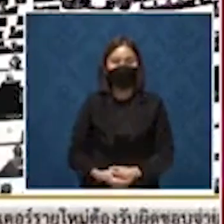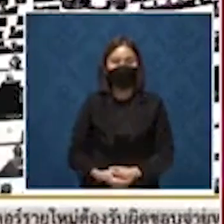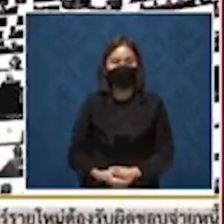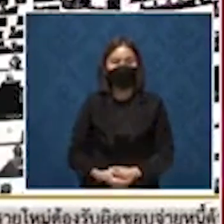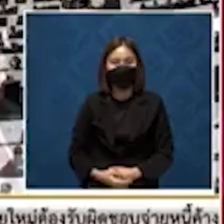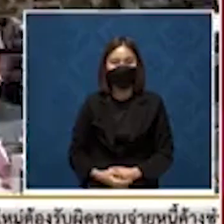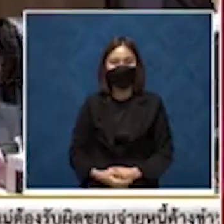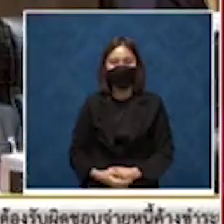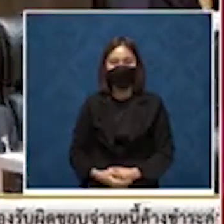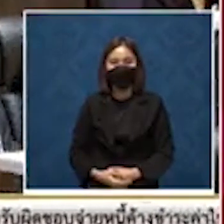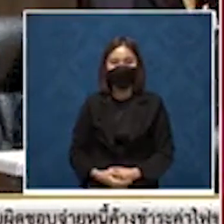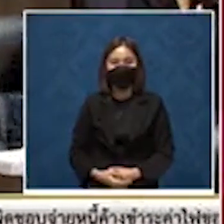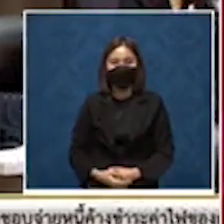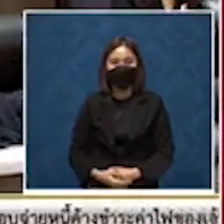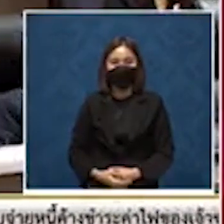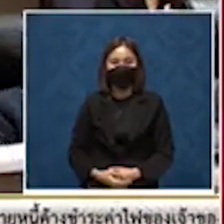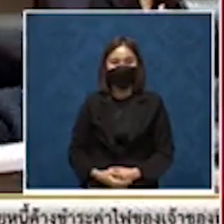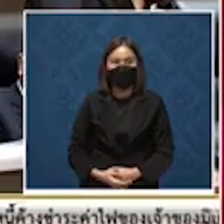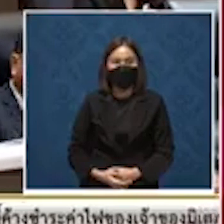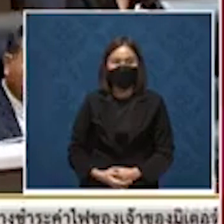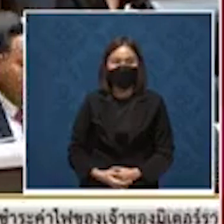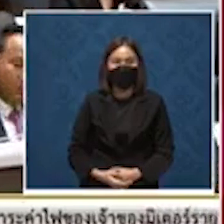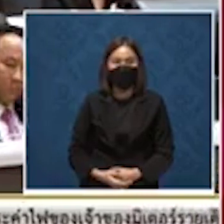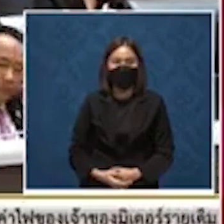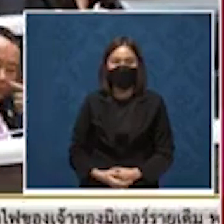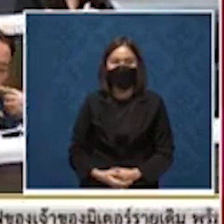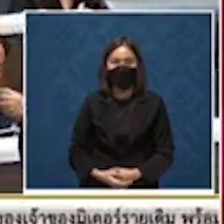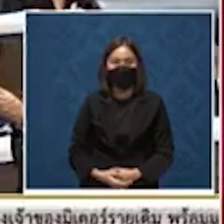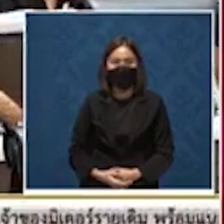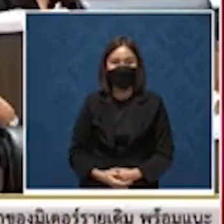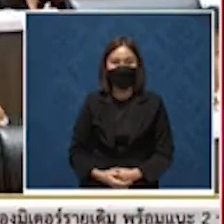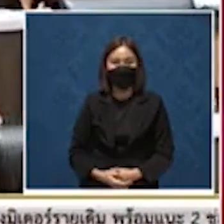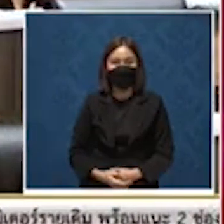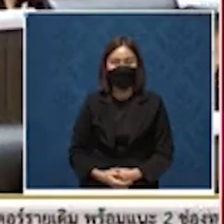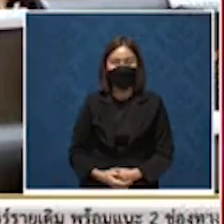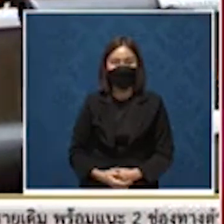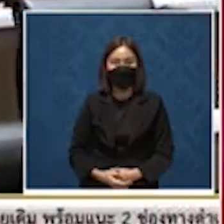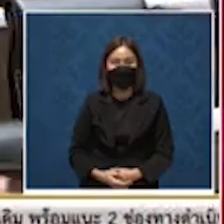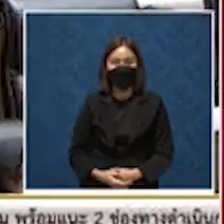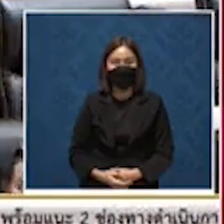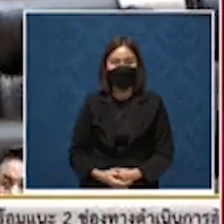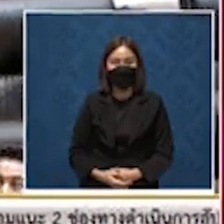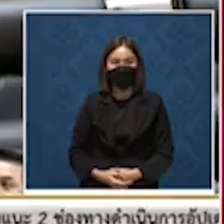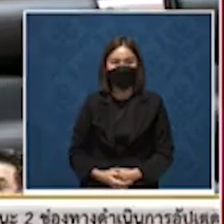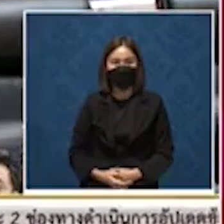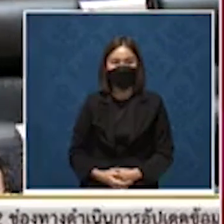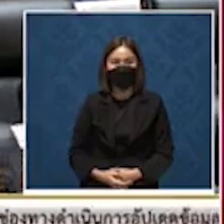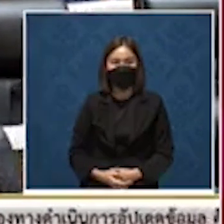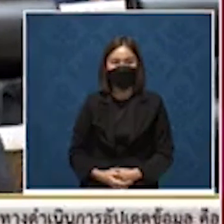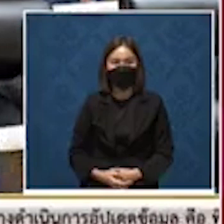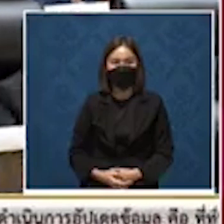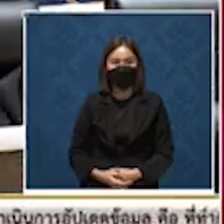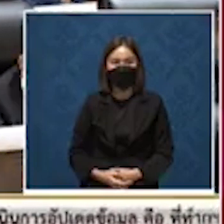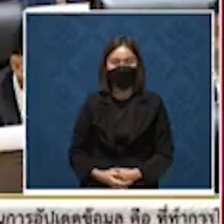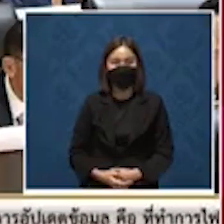ทางพรรคร่วมรัฐบาลก็จับพวกคงต้องประชุมกันก็ดูว่าที่ไม่ผ่านในรอบแรก